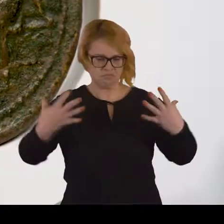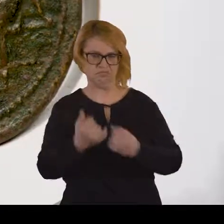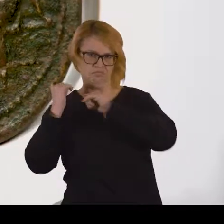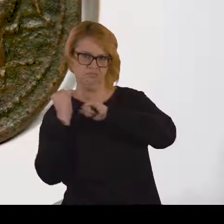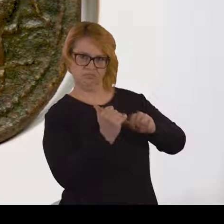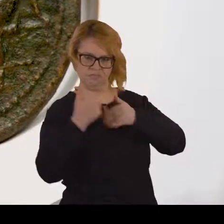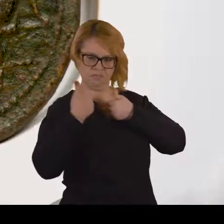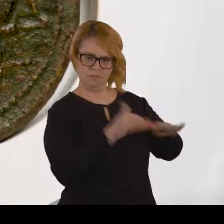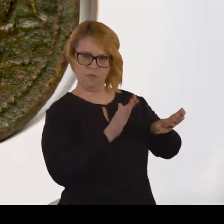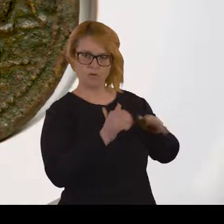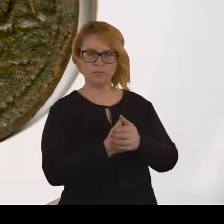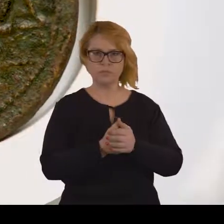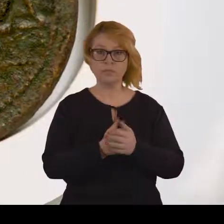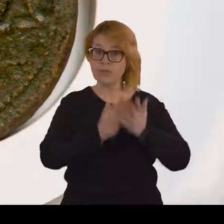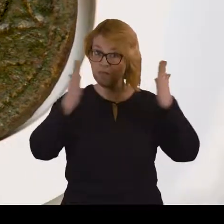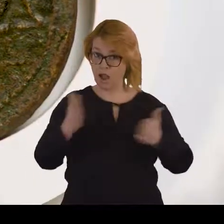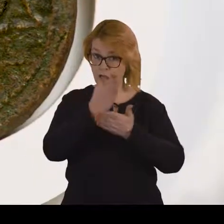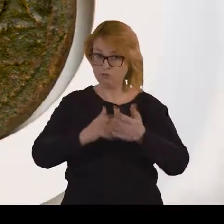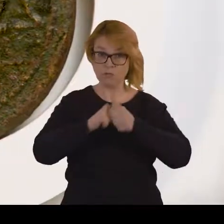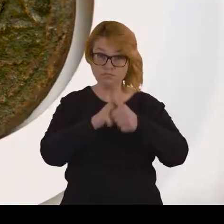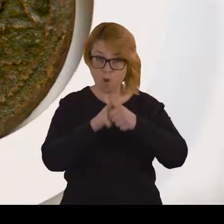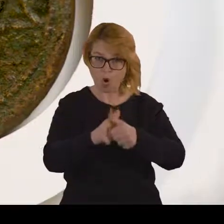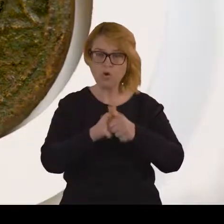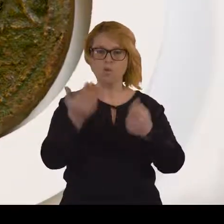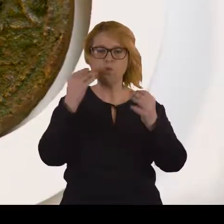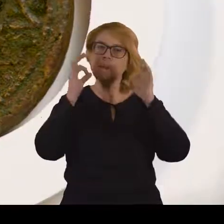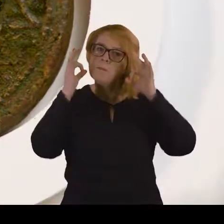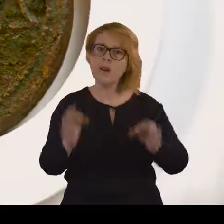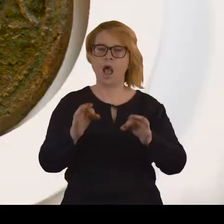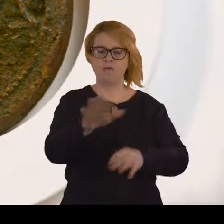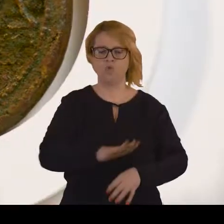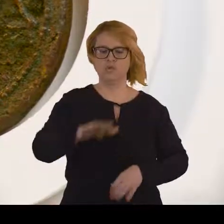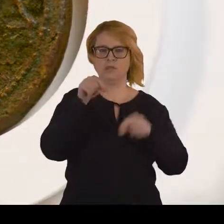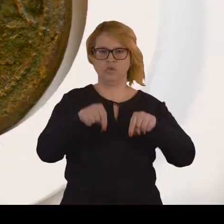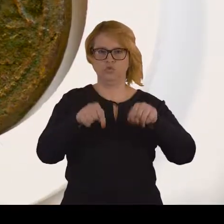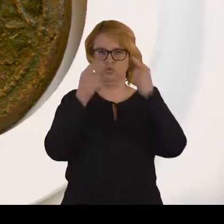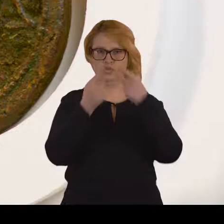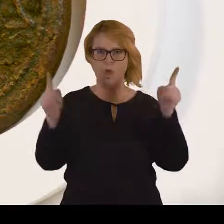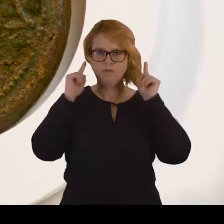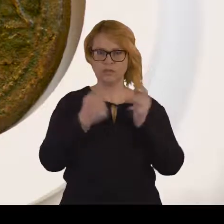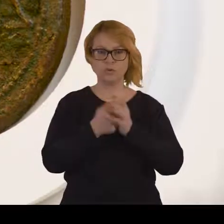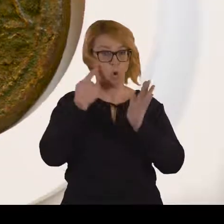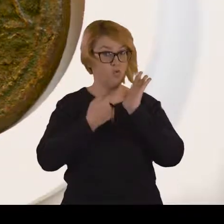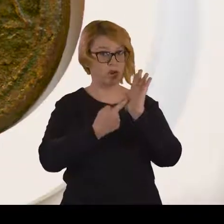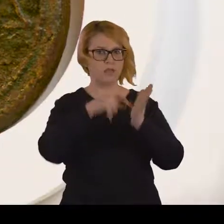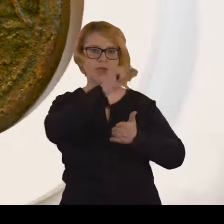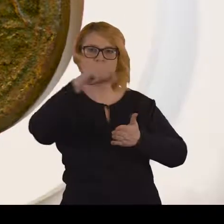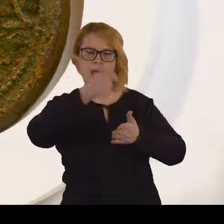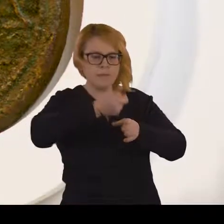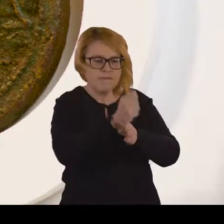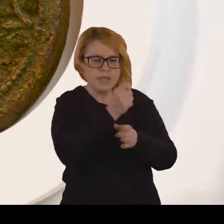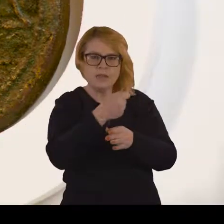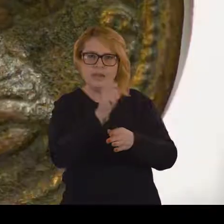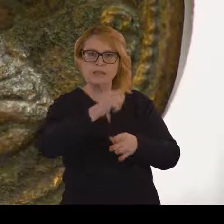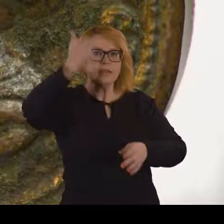potlačiť. Veľká časť bojov sa pritom odohrávala na území Slovenska. Svedčí o tom aj nápis vyritý na skale